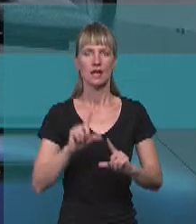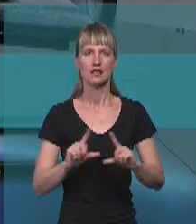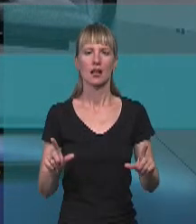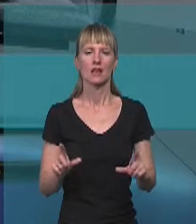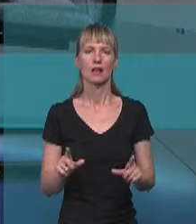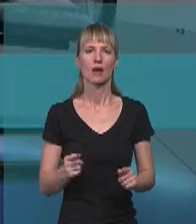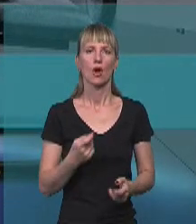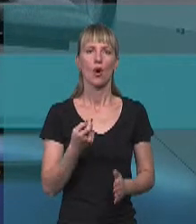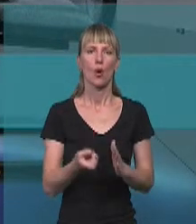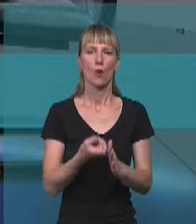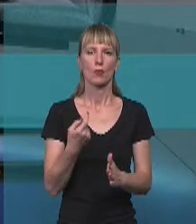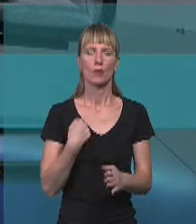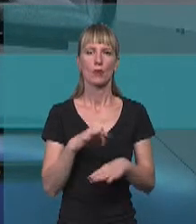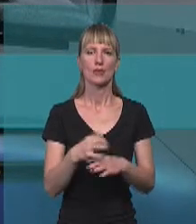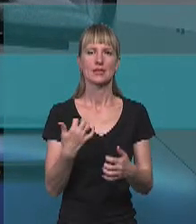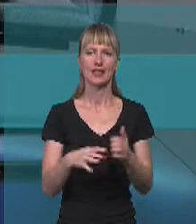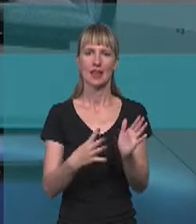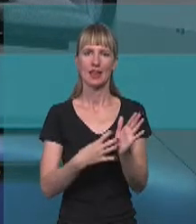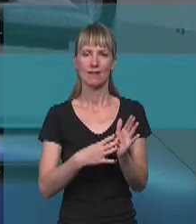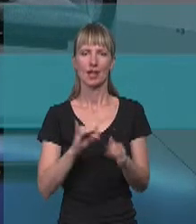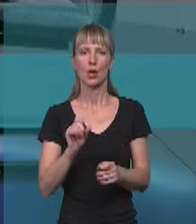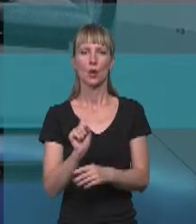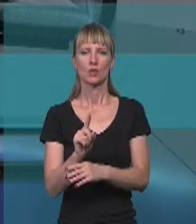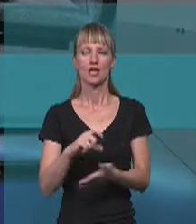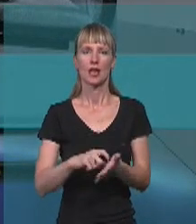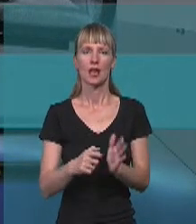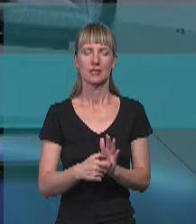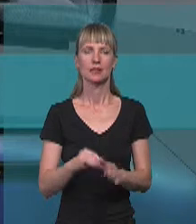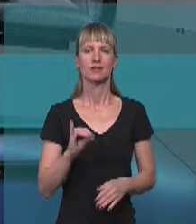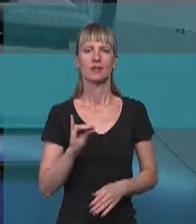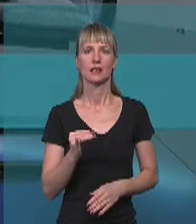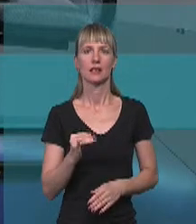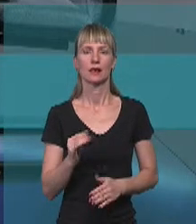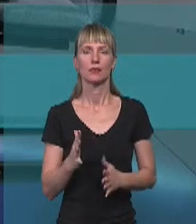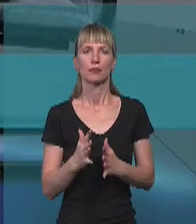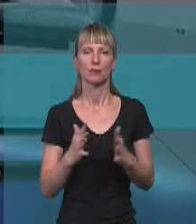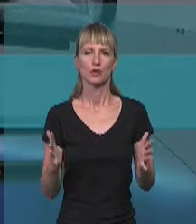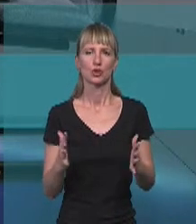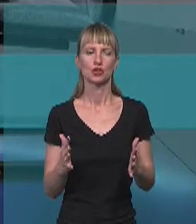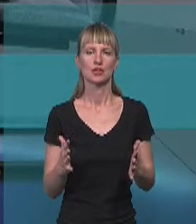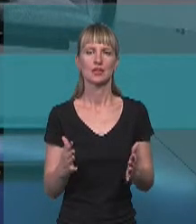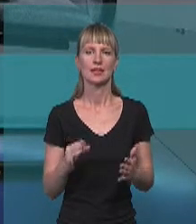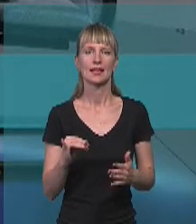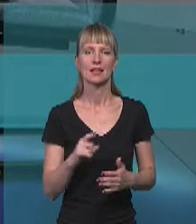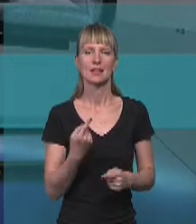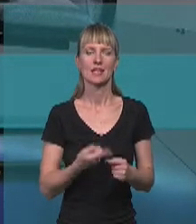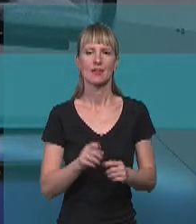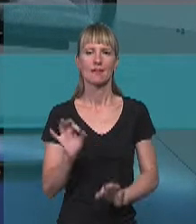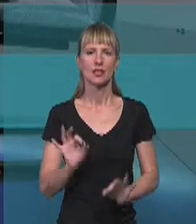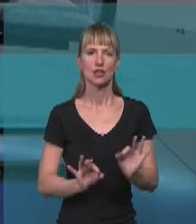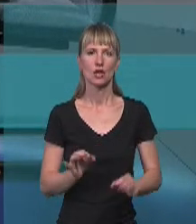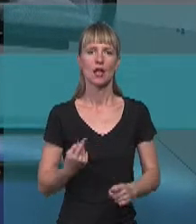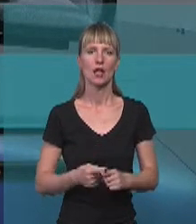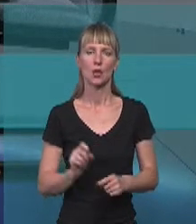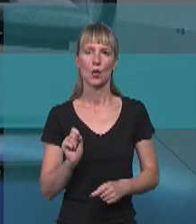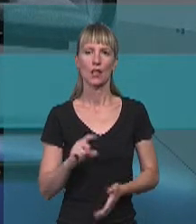що опитування ми проводимо серед 9-х та 11-х класів, і переважна більшість із цих відсотків –